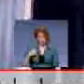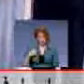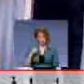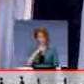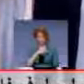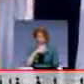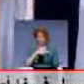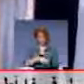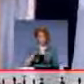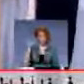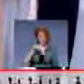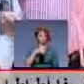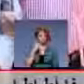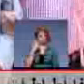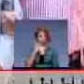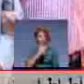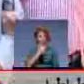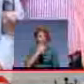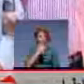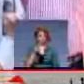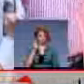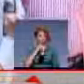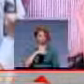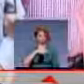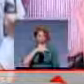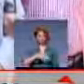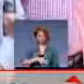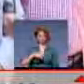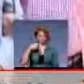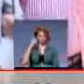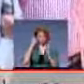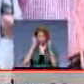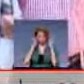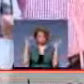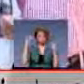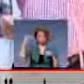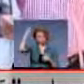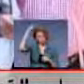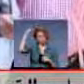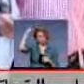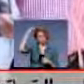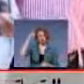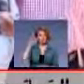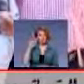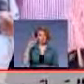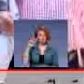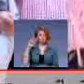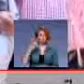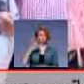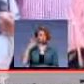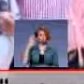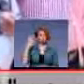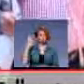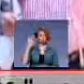المكان وأشوف المشكلة إيه وأحاول حلها. والشيخ يوسف هو رجل من علماء الأزهر أيضا اتصل بي وقال لي أنا برضو أحب أروح المكان وأشوف